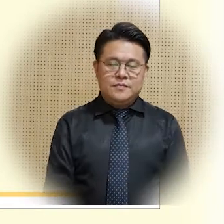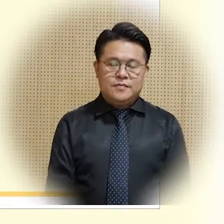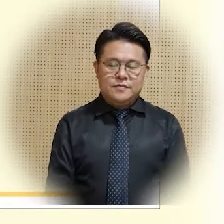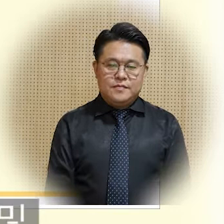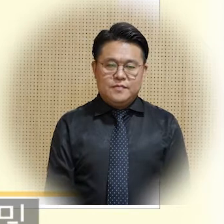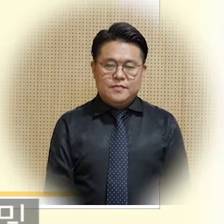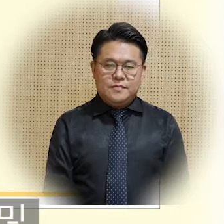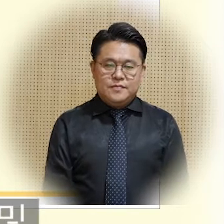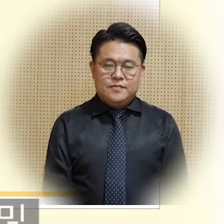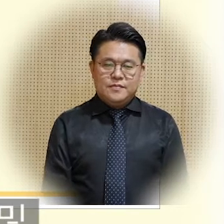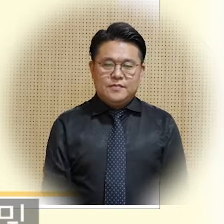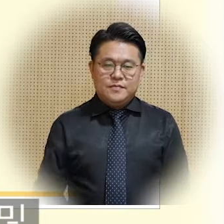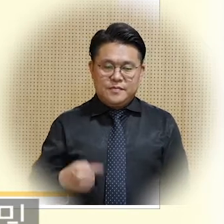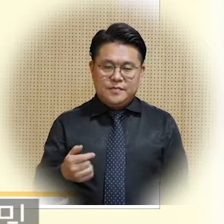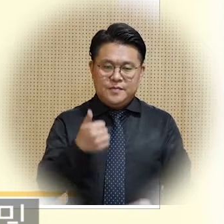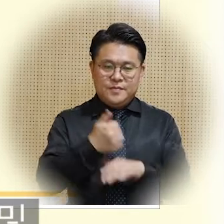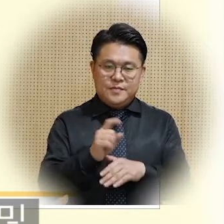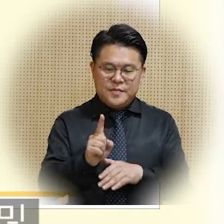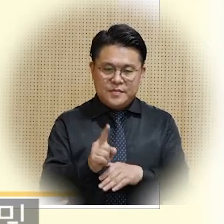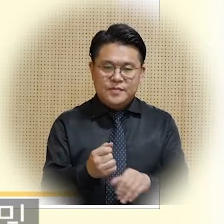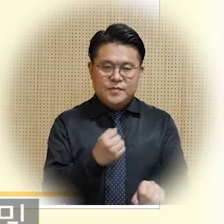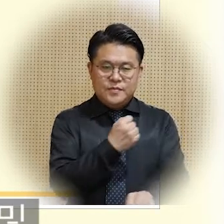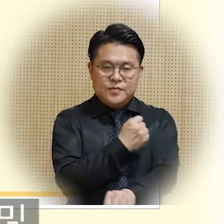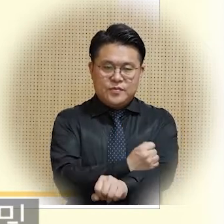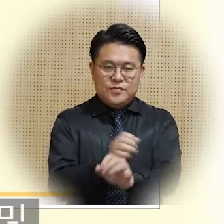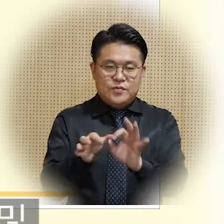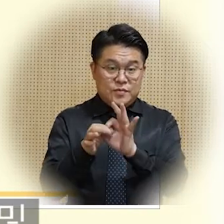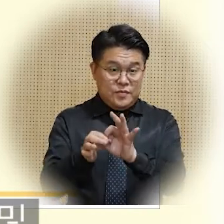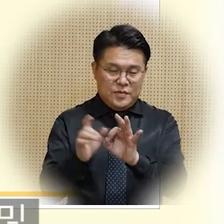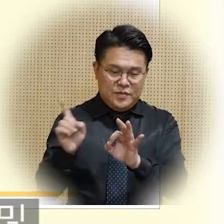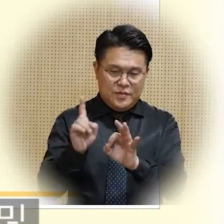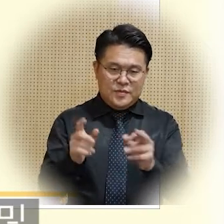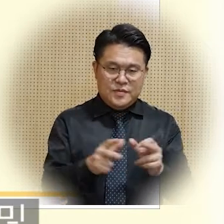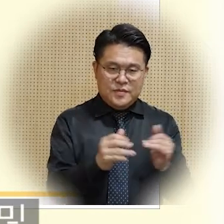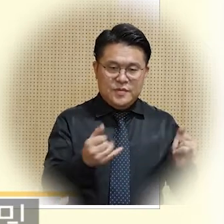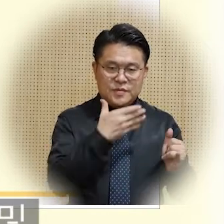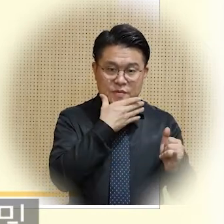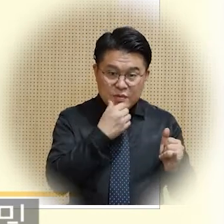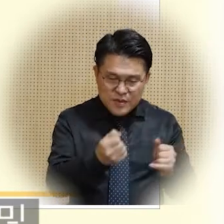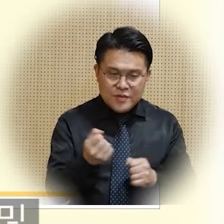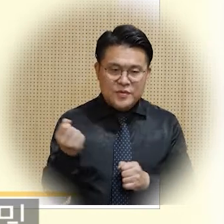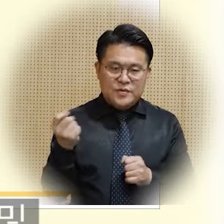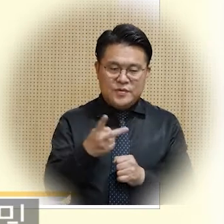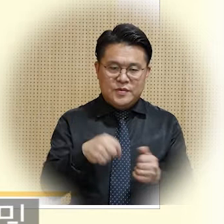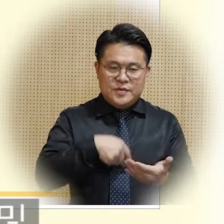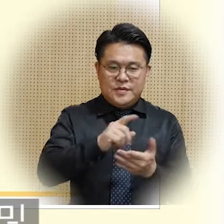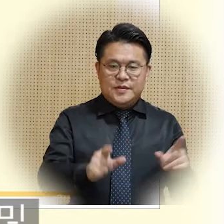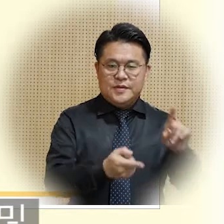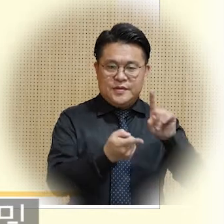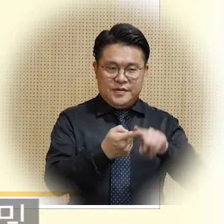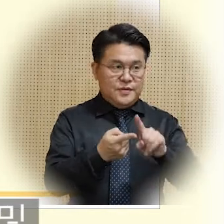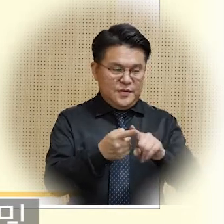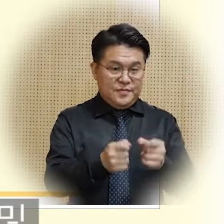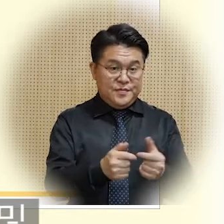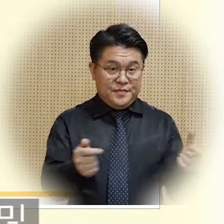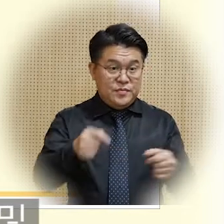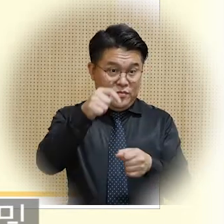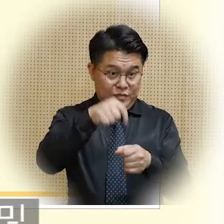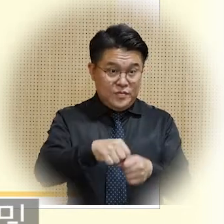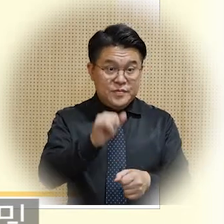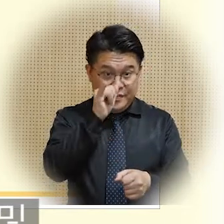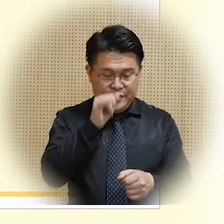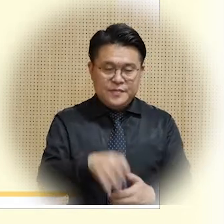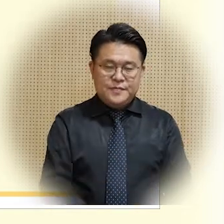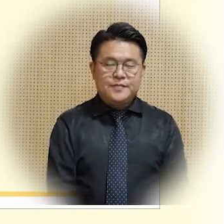이제 있고요. 그 다음에 마지막으로는 근로 연계를 통해서 장애인 복지 실현 및 자립생활에 대한 활성화라는